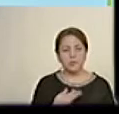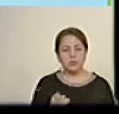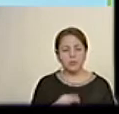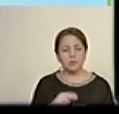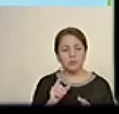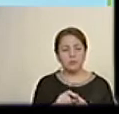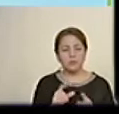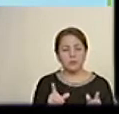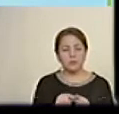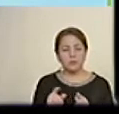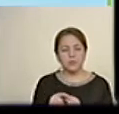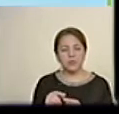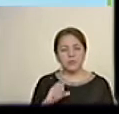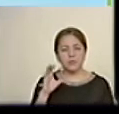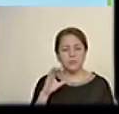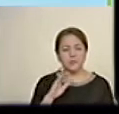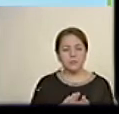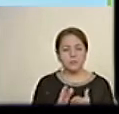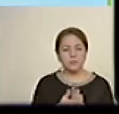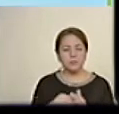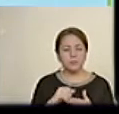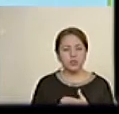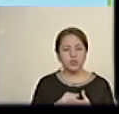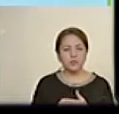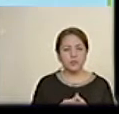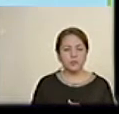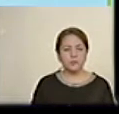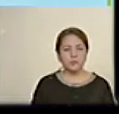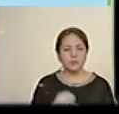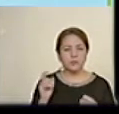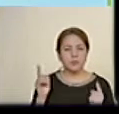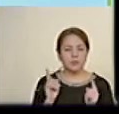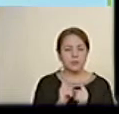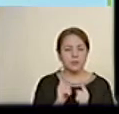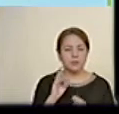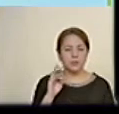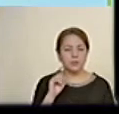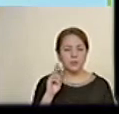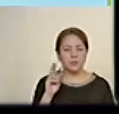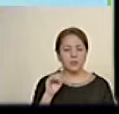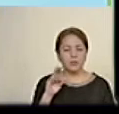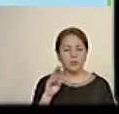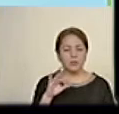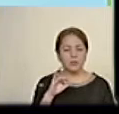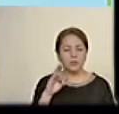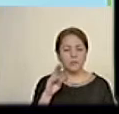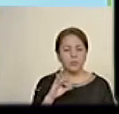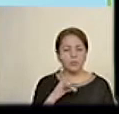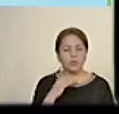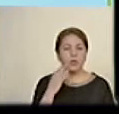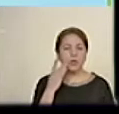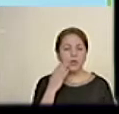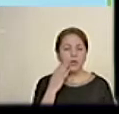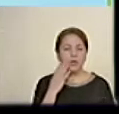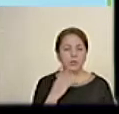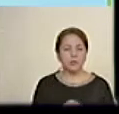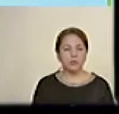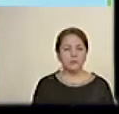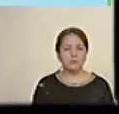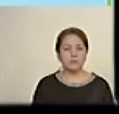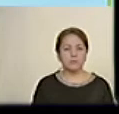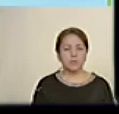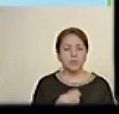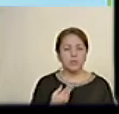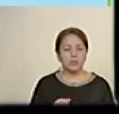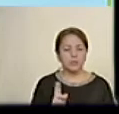с обстоятельством причины. Встретиться накануне. Встретиться когда? Накануне.